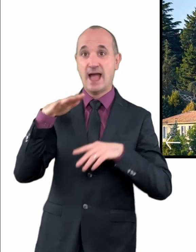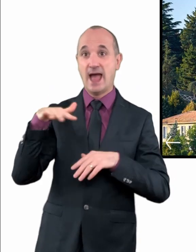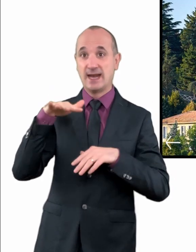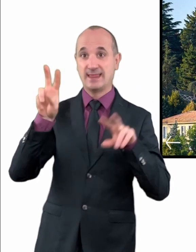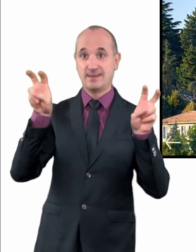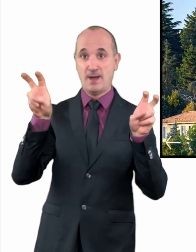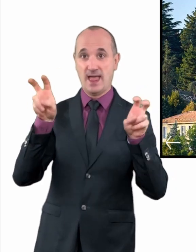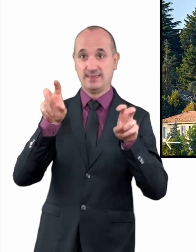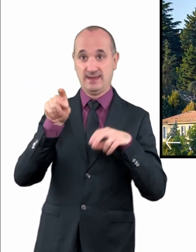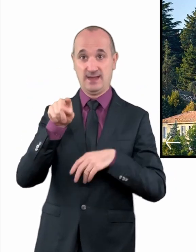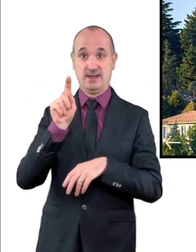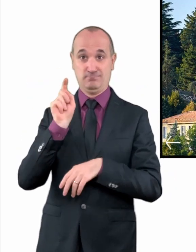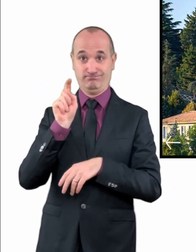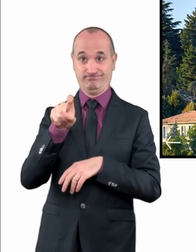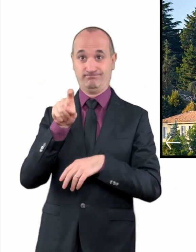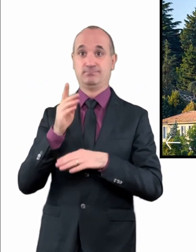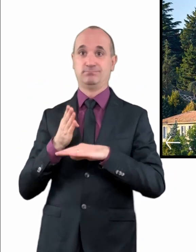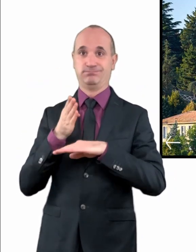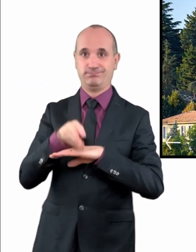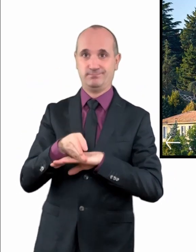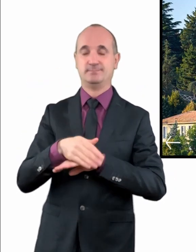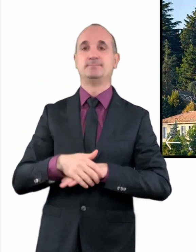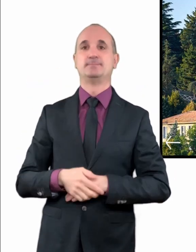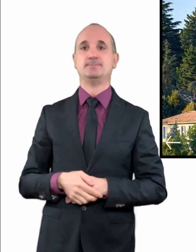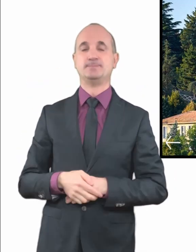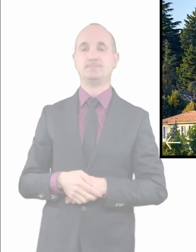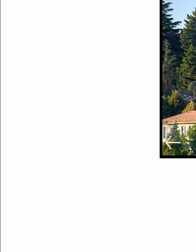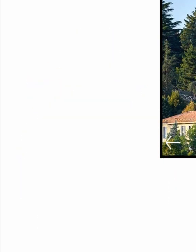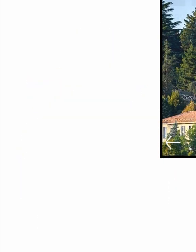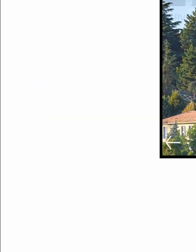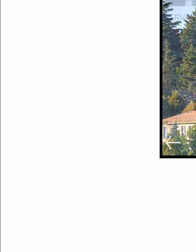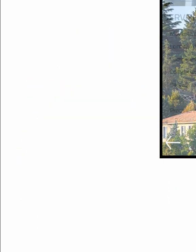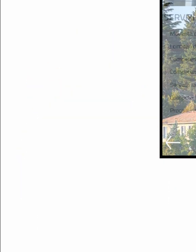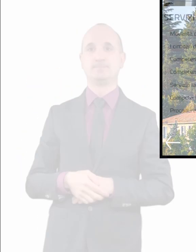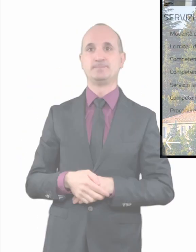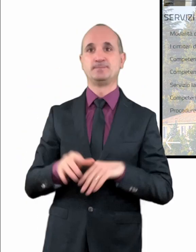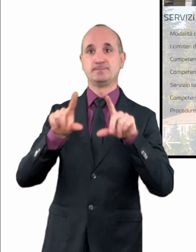www.comune.re.it e selezionare aree tematiche